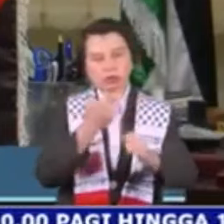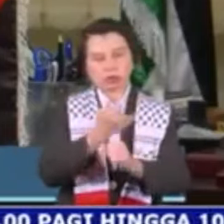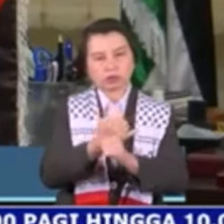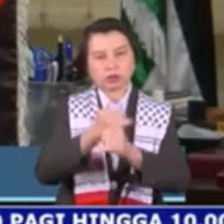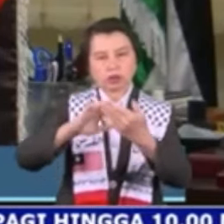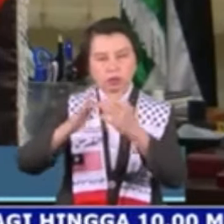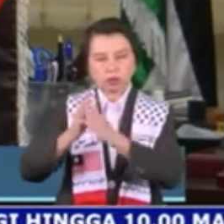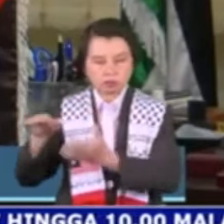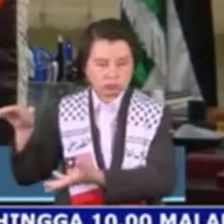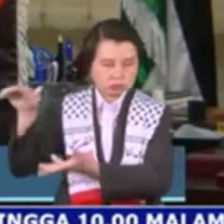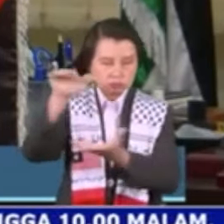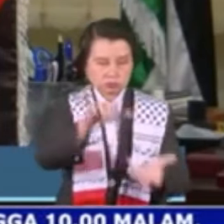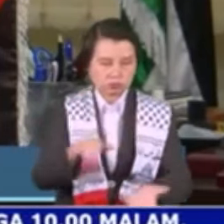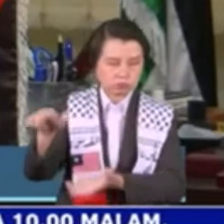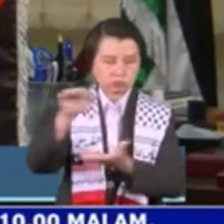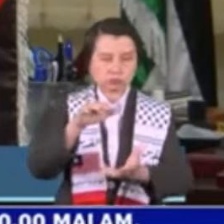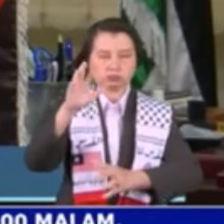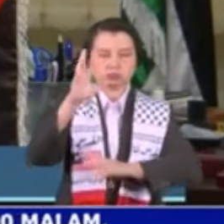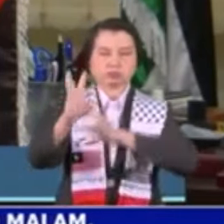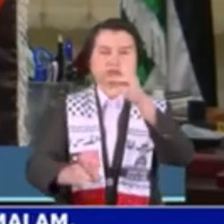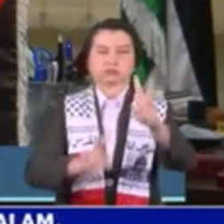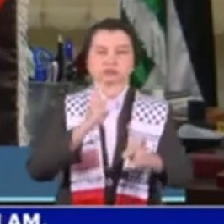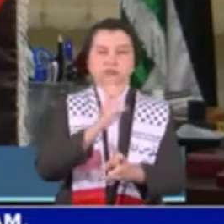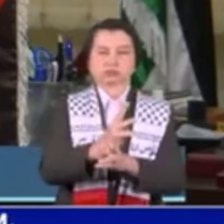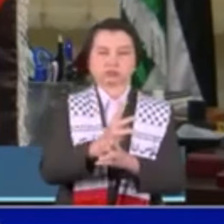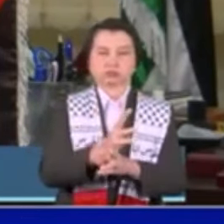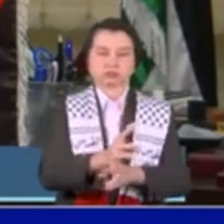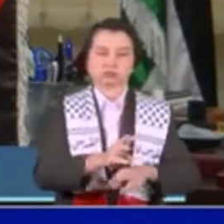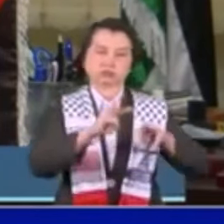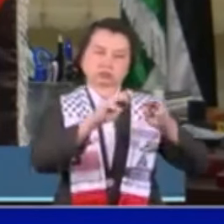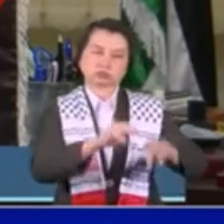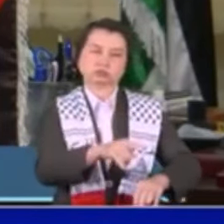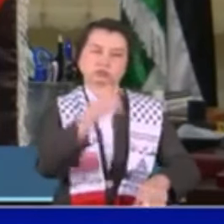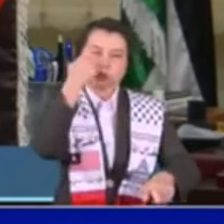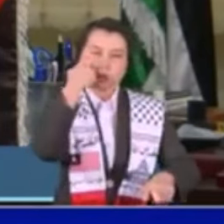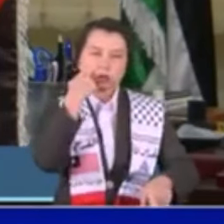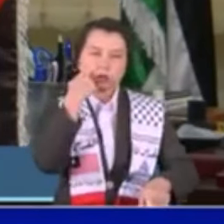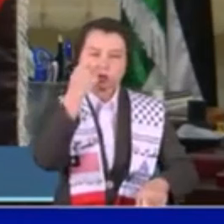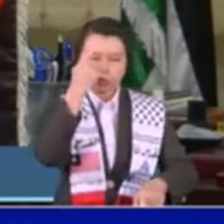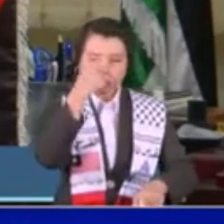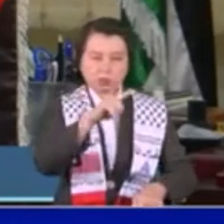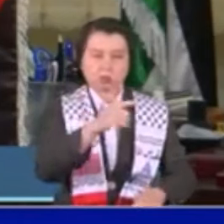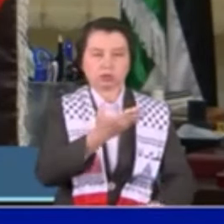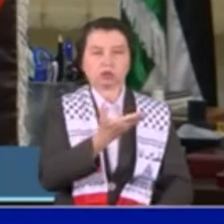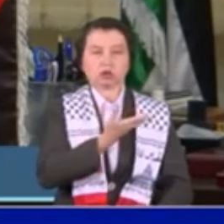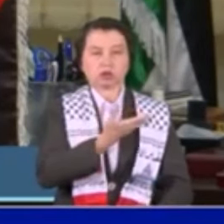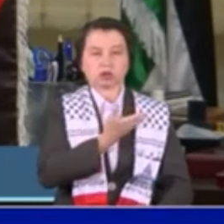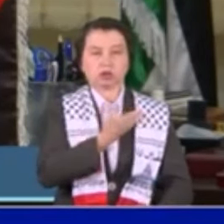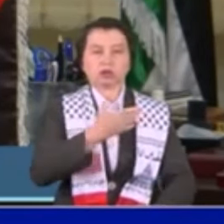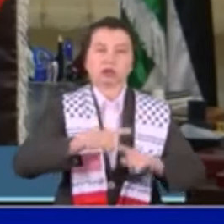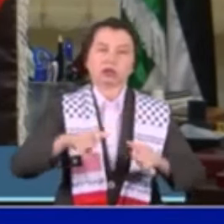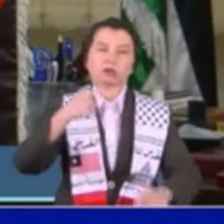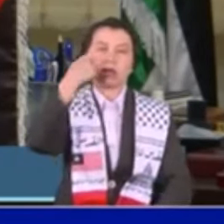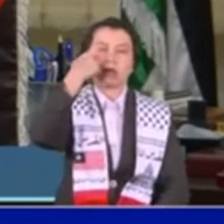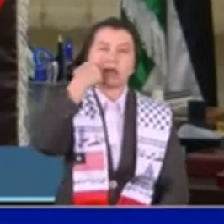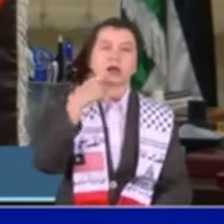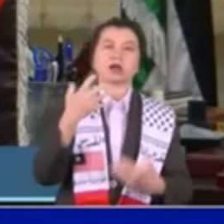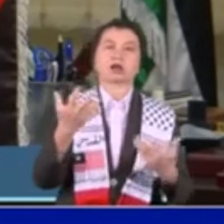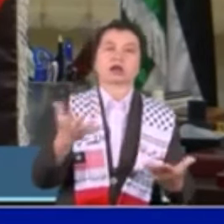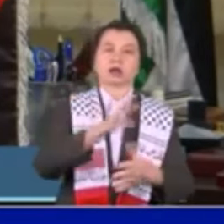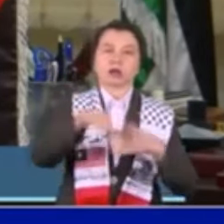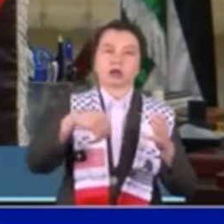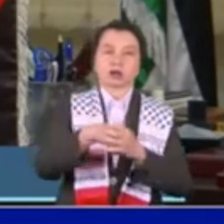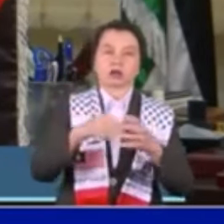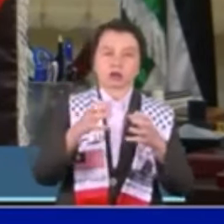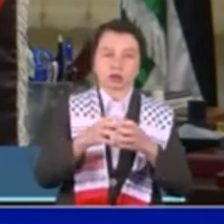community who contributed with humanitarian aids to go to Gaza. Unfortunately, it's all gathered